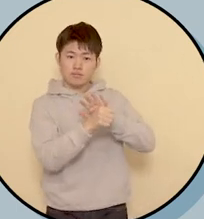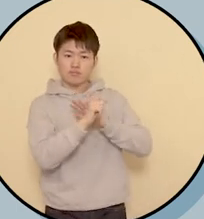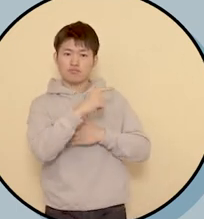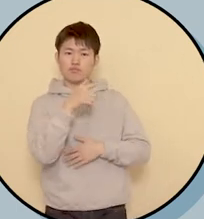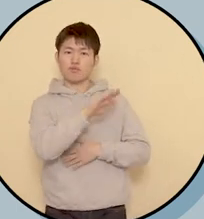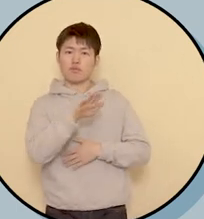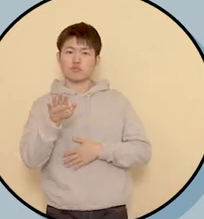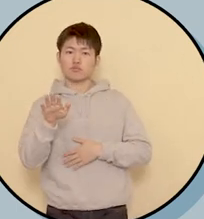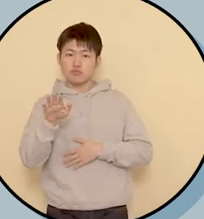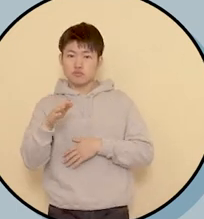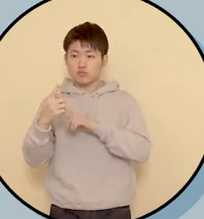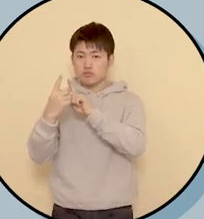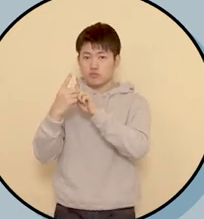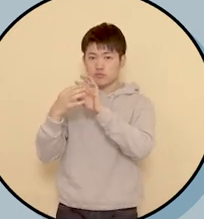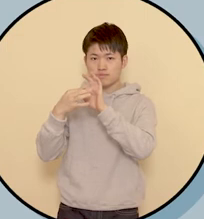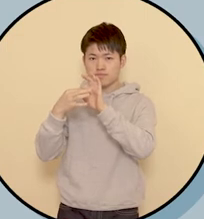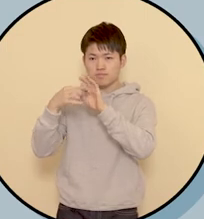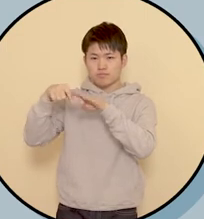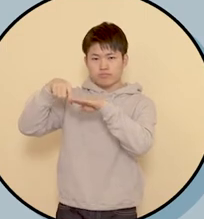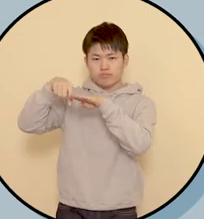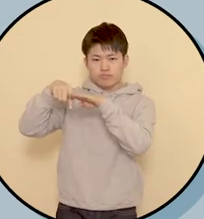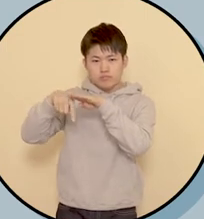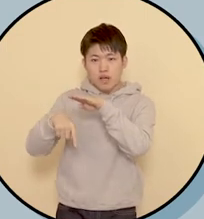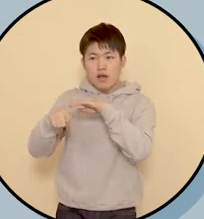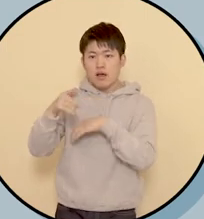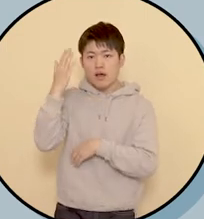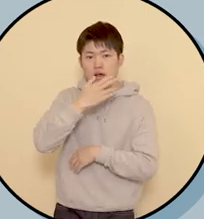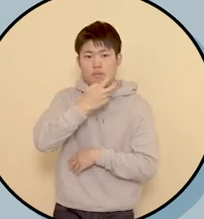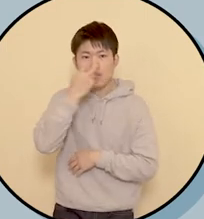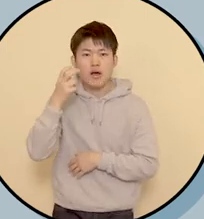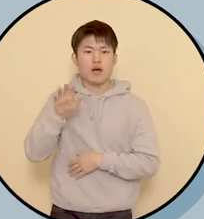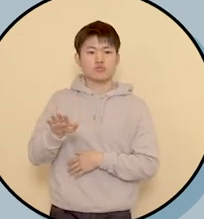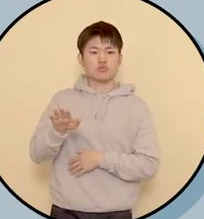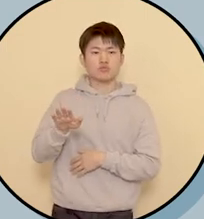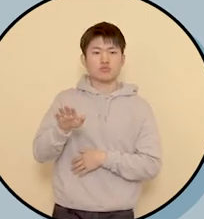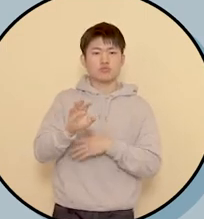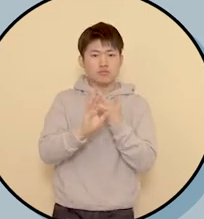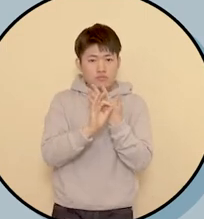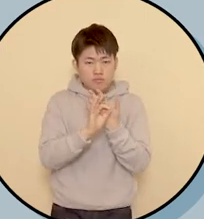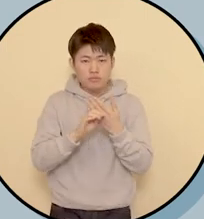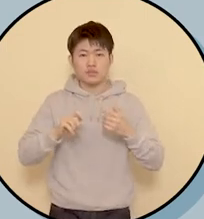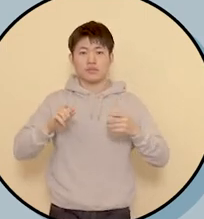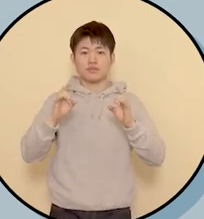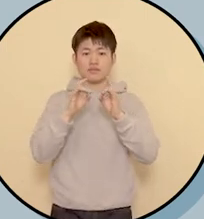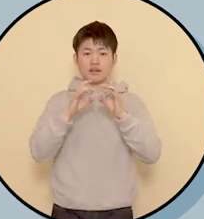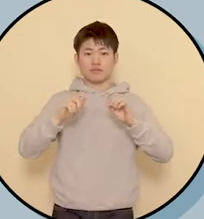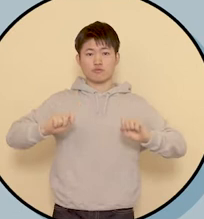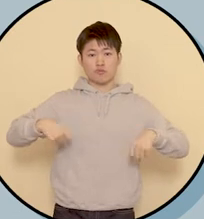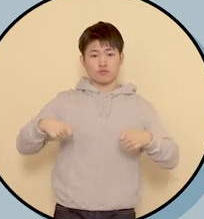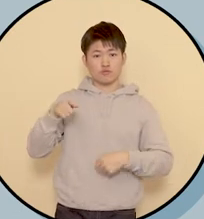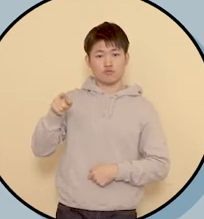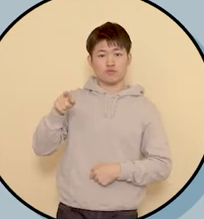性ができている中で見えてくることだったり、まあ、例えば、電動車椅子の人が、なかなか普段、こ